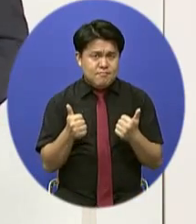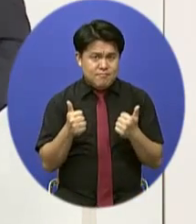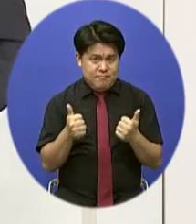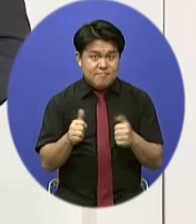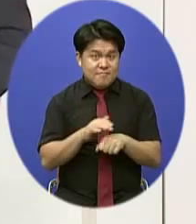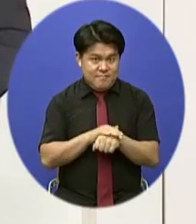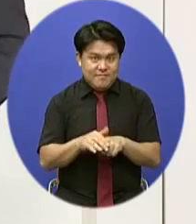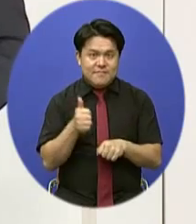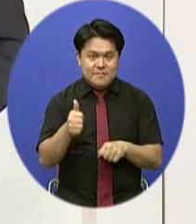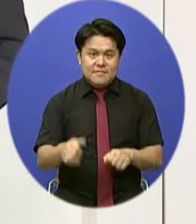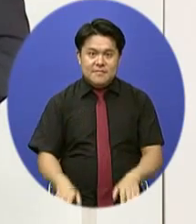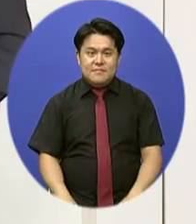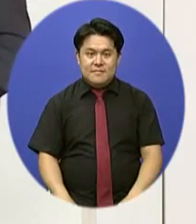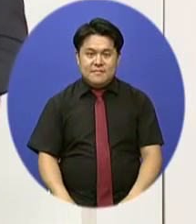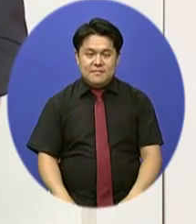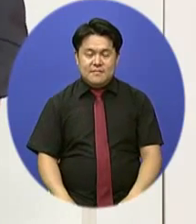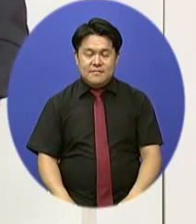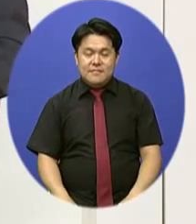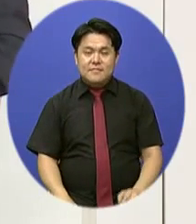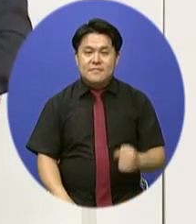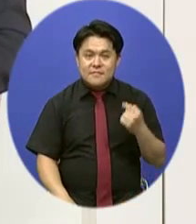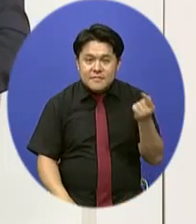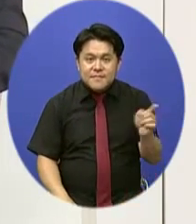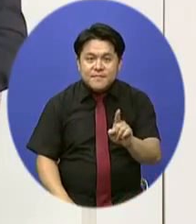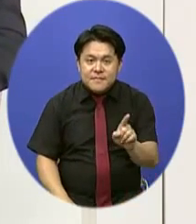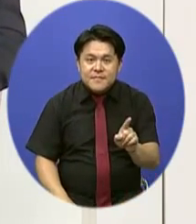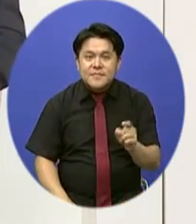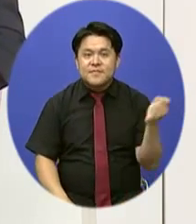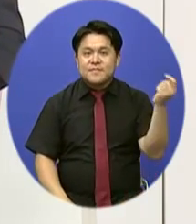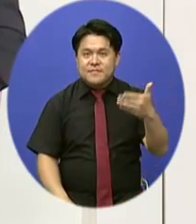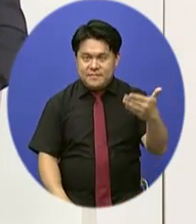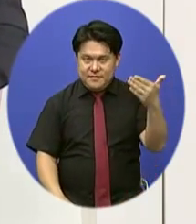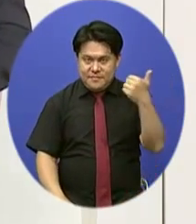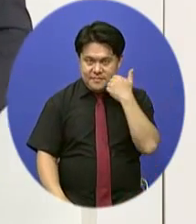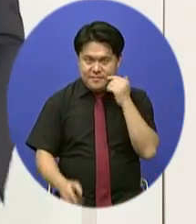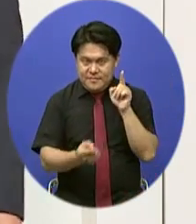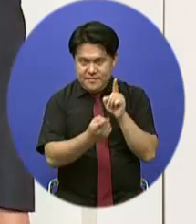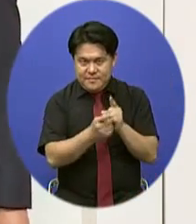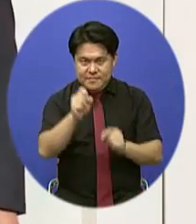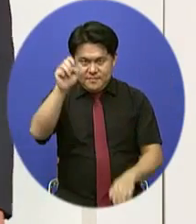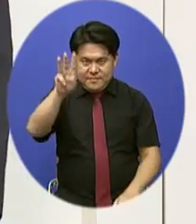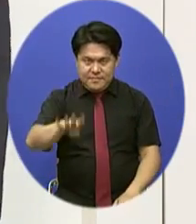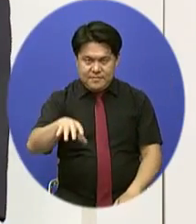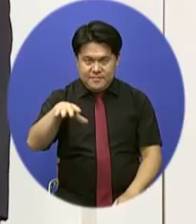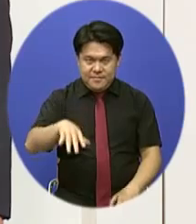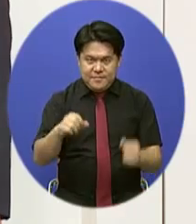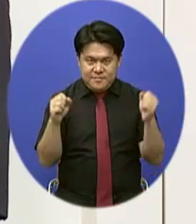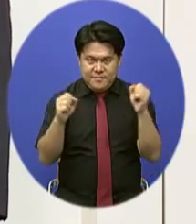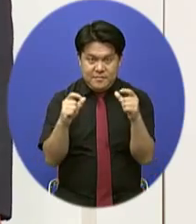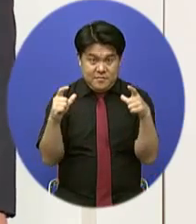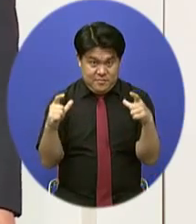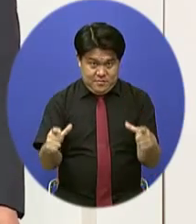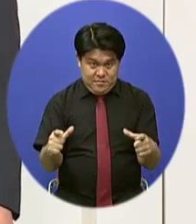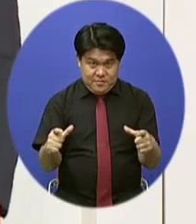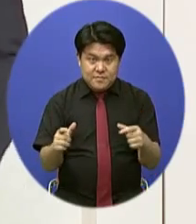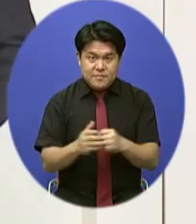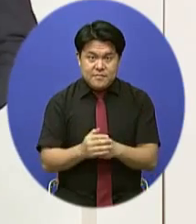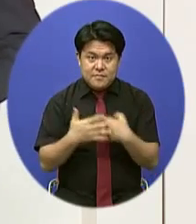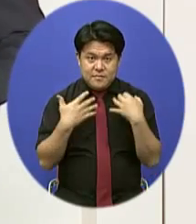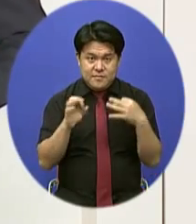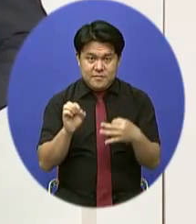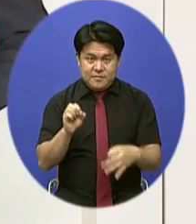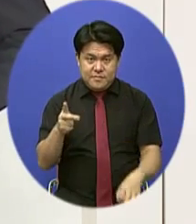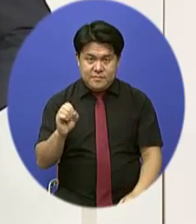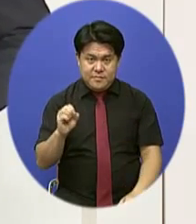잘하셨어요. 네. 자, 계속해서 아홉 번째 참여자인가요? 네. 광주 북구로 한번 연결하겠습니다. 네.